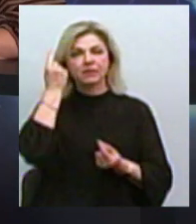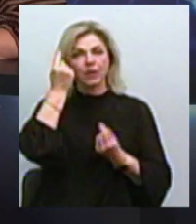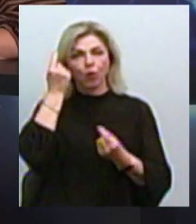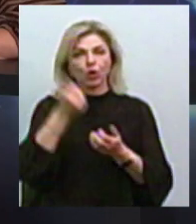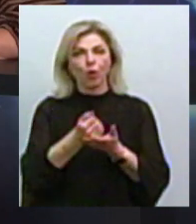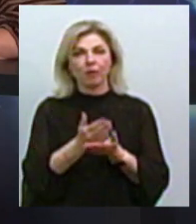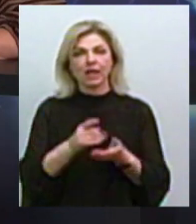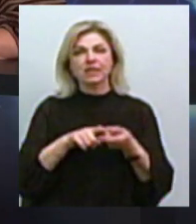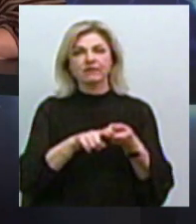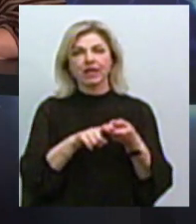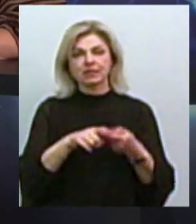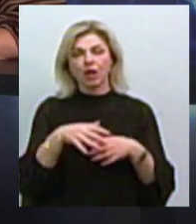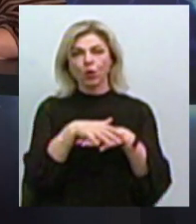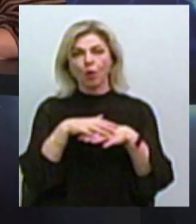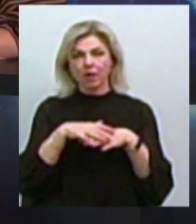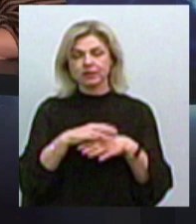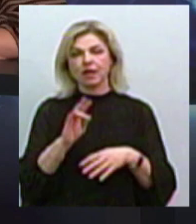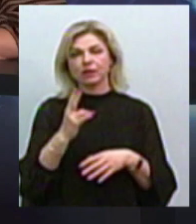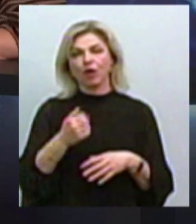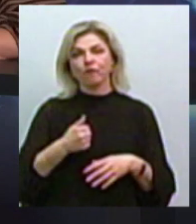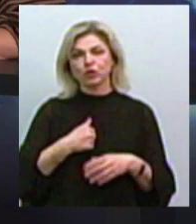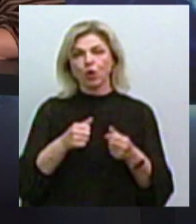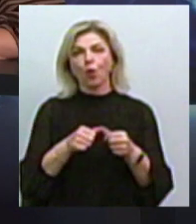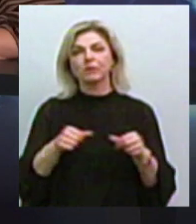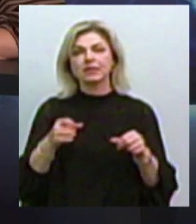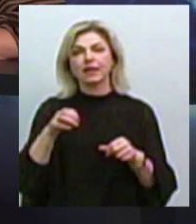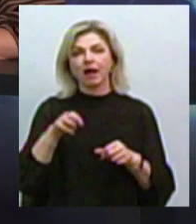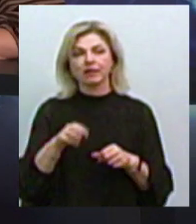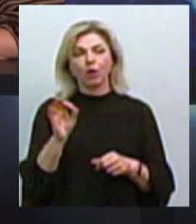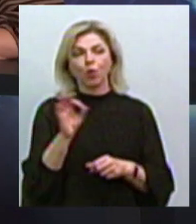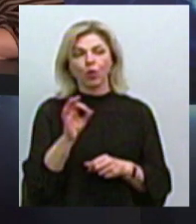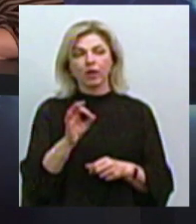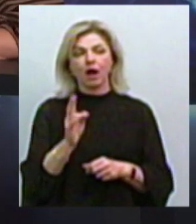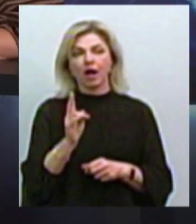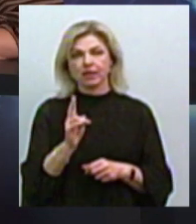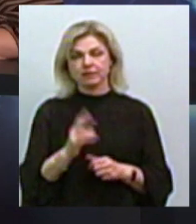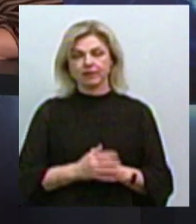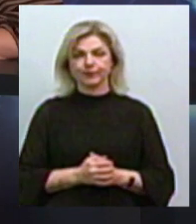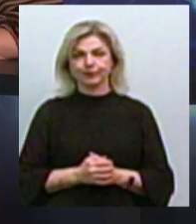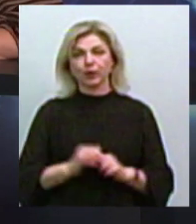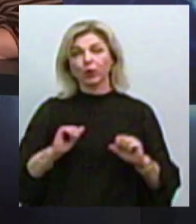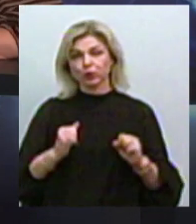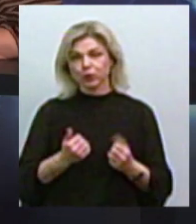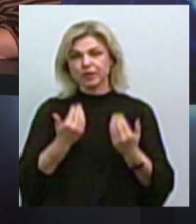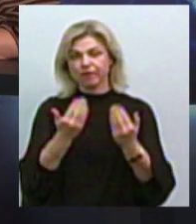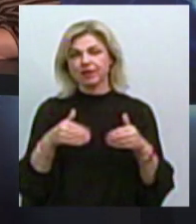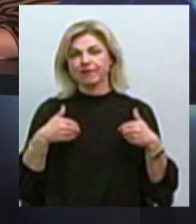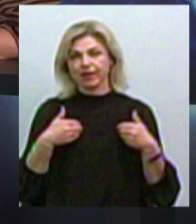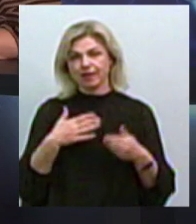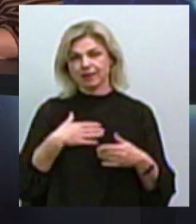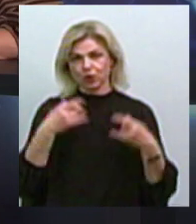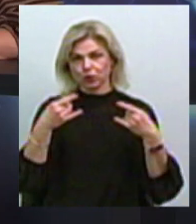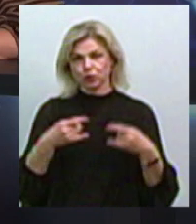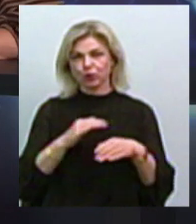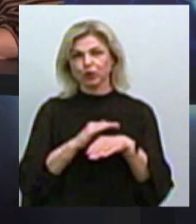та зв'язків з громадськістю Миколаївського обласного військового комісаріату Ольга Кадимська. Друзі, я вас вітаю в нашій студії. Добрий